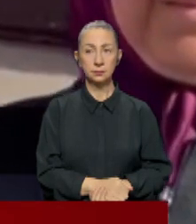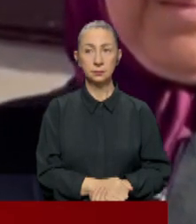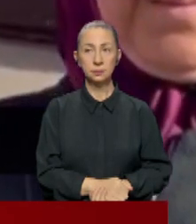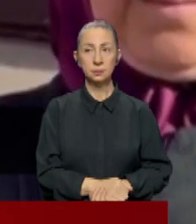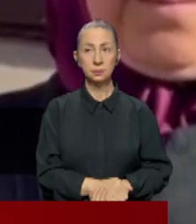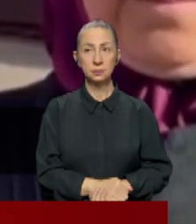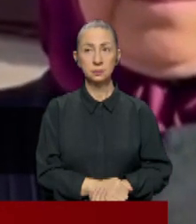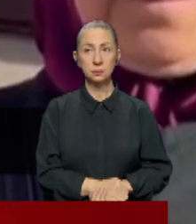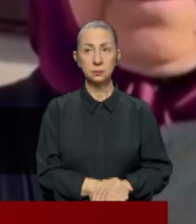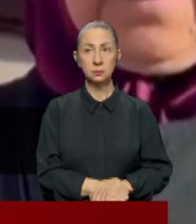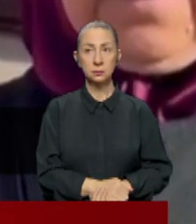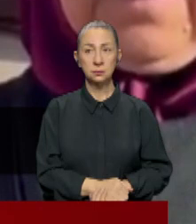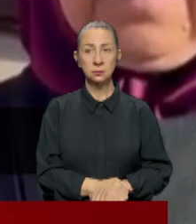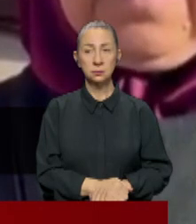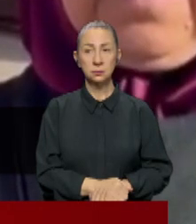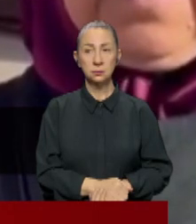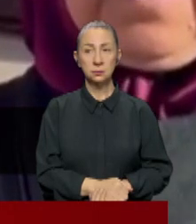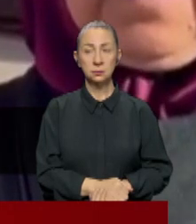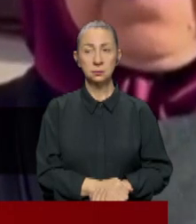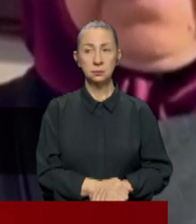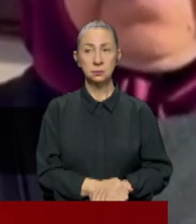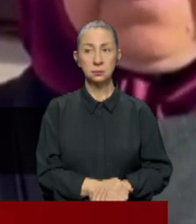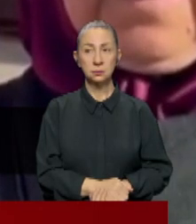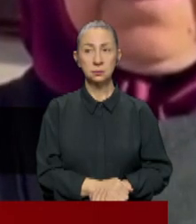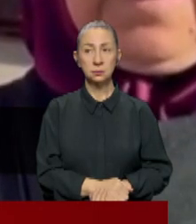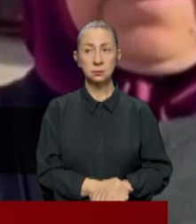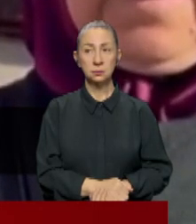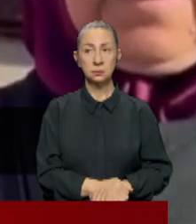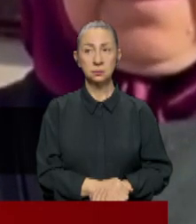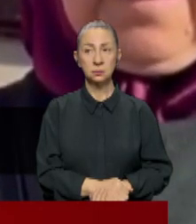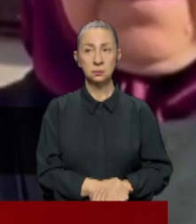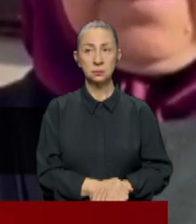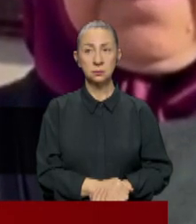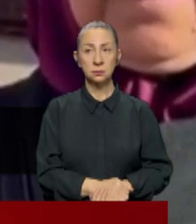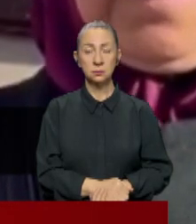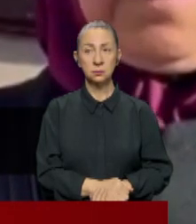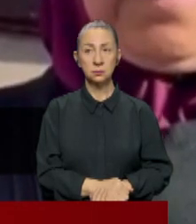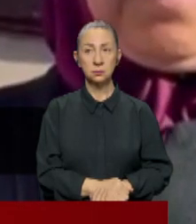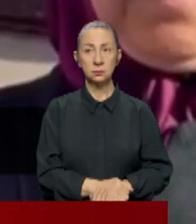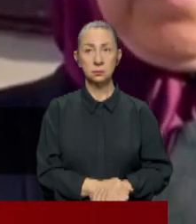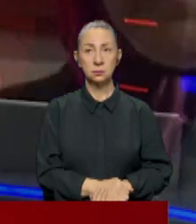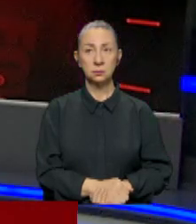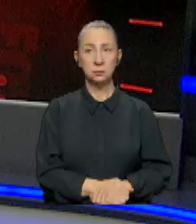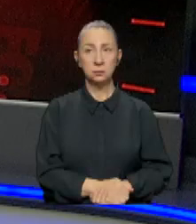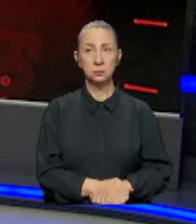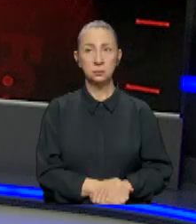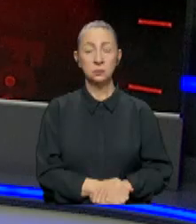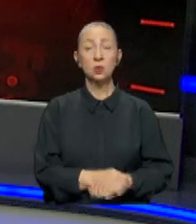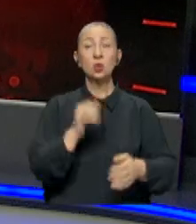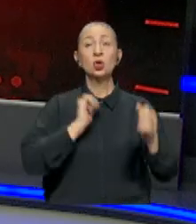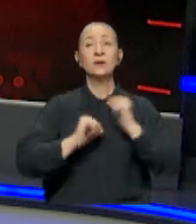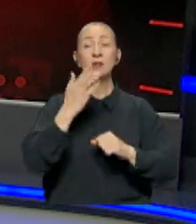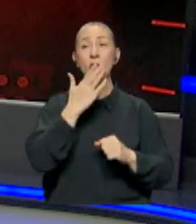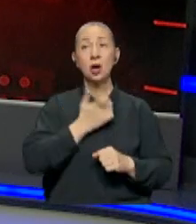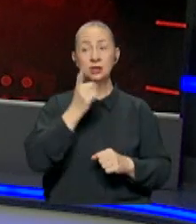Ali Özkan'a tekrar sesleniyoruz. Yasaları kendi lehine çekip buraları satman doğru değildir.